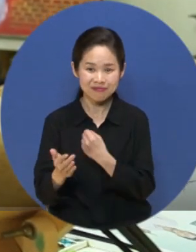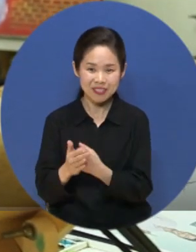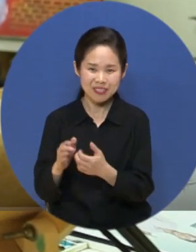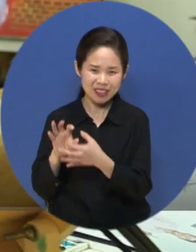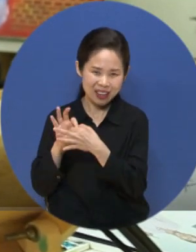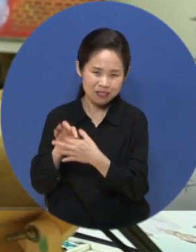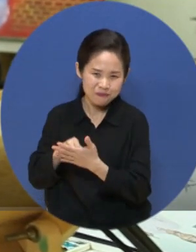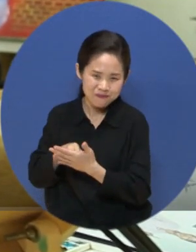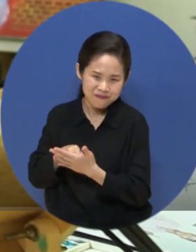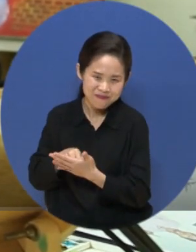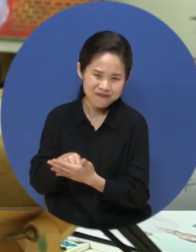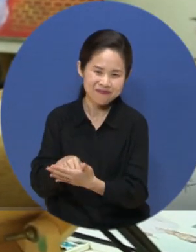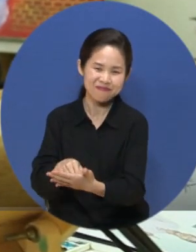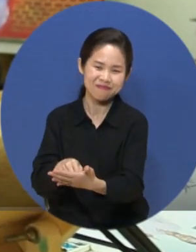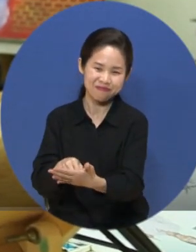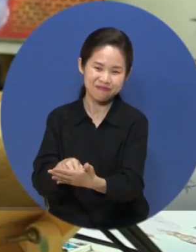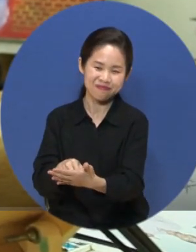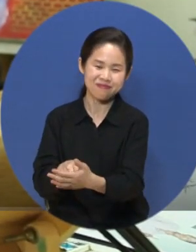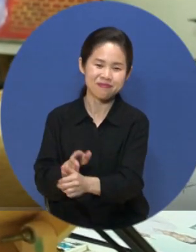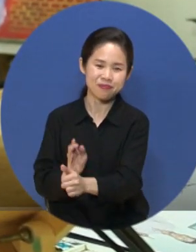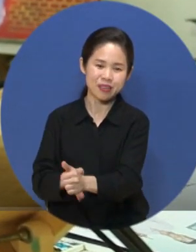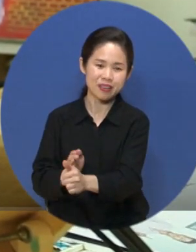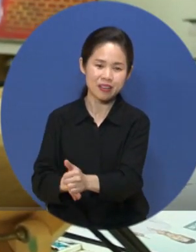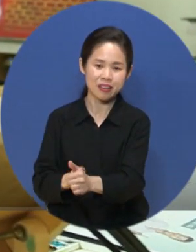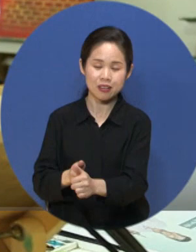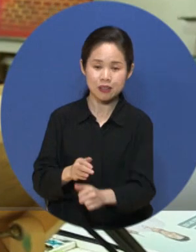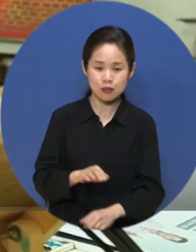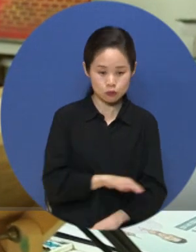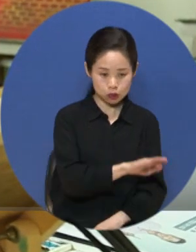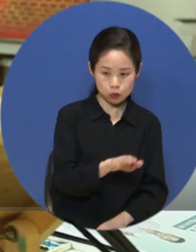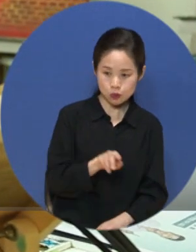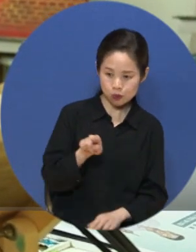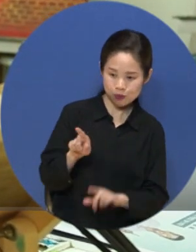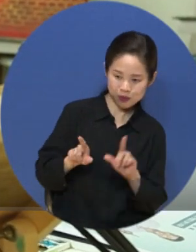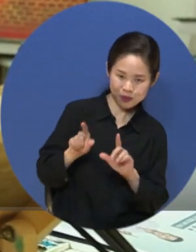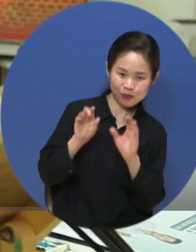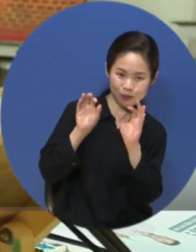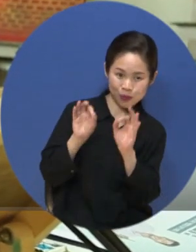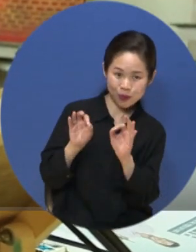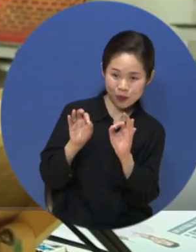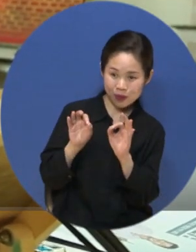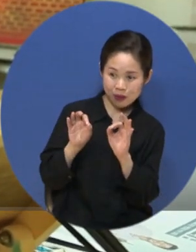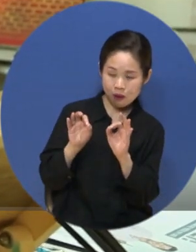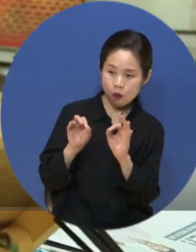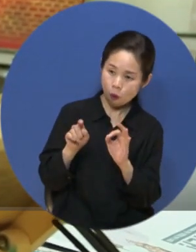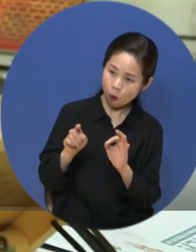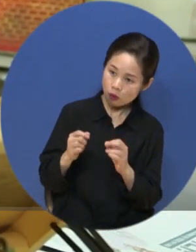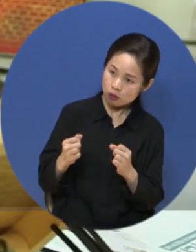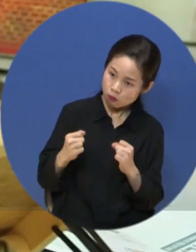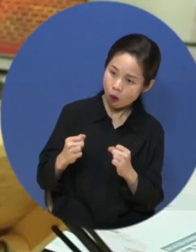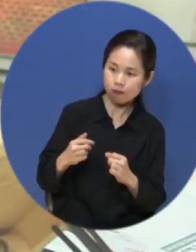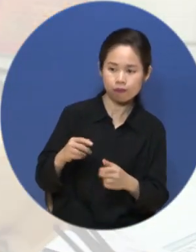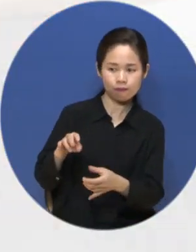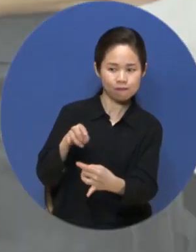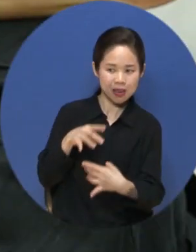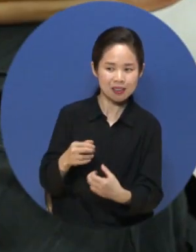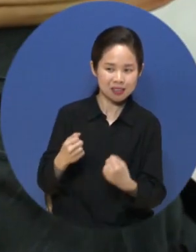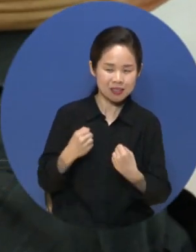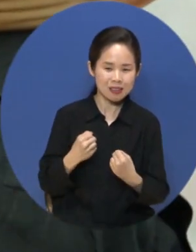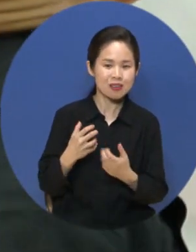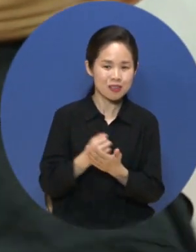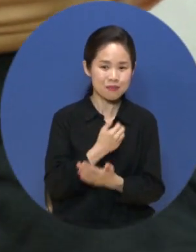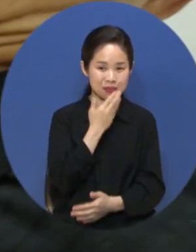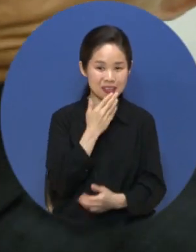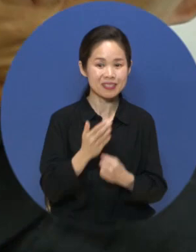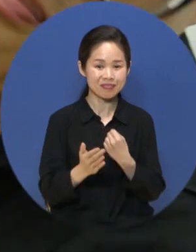좋겠어요. 저희도 그거를 보면서 저희도 힘을 가질 수 있으니까요.